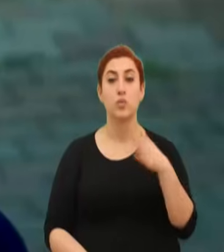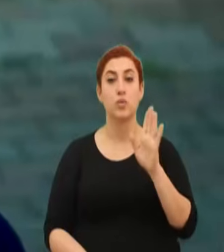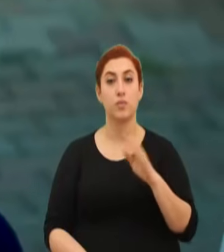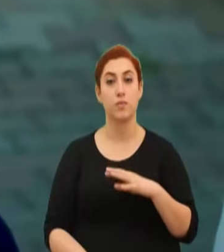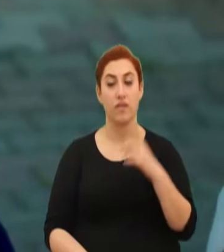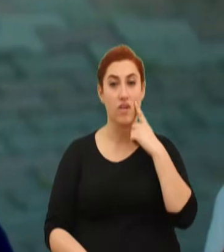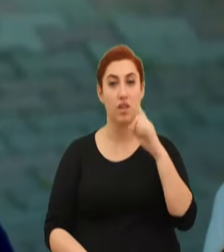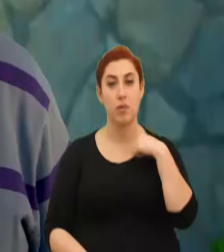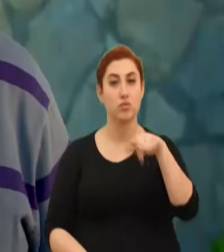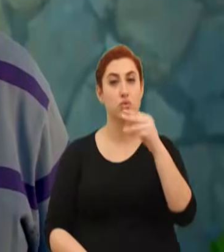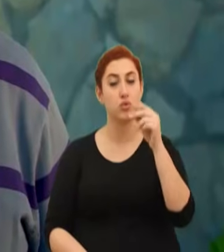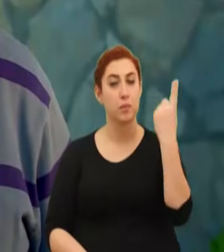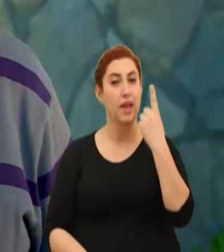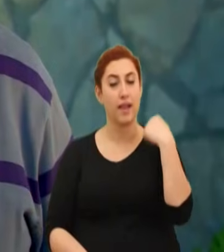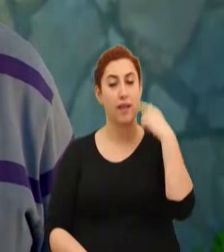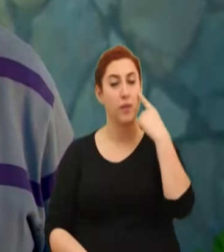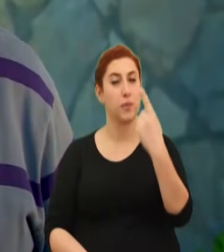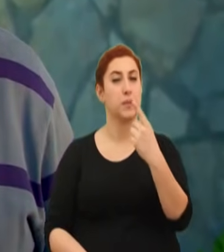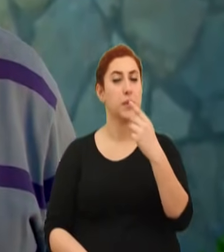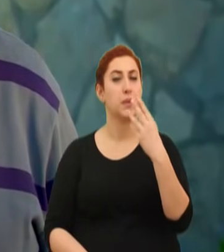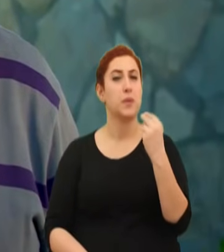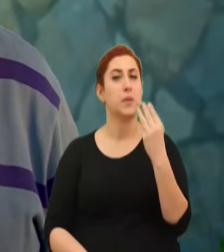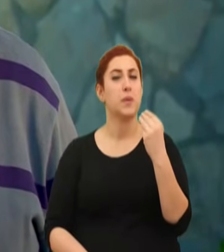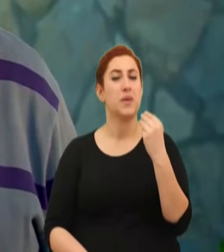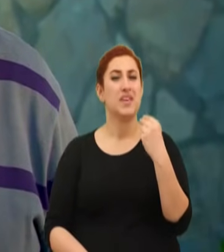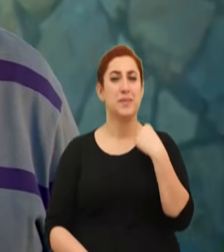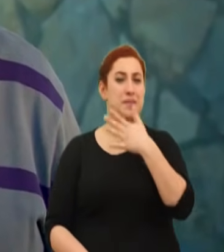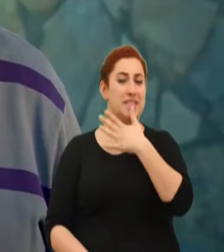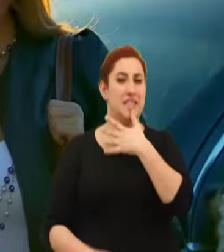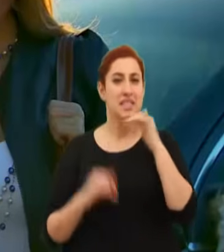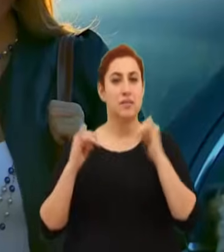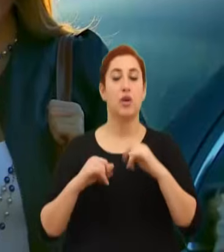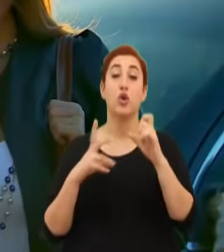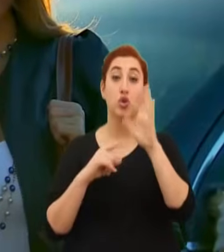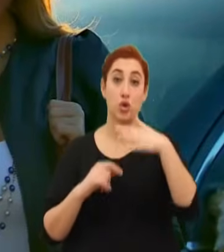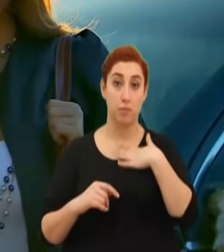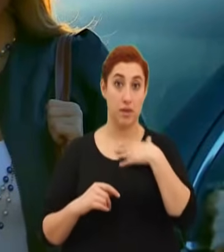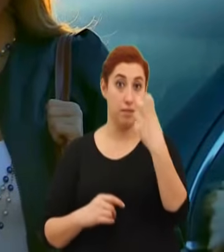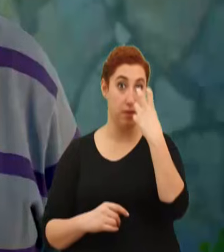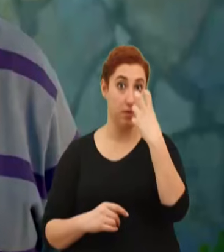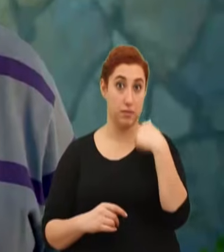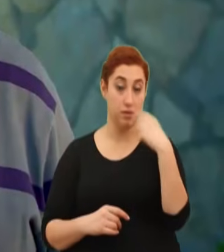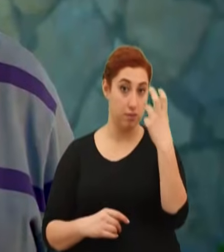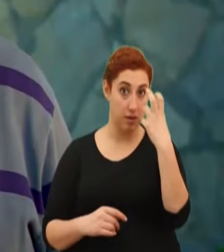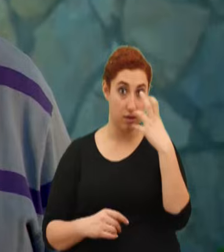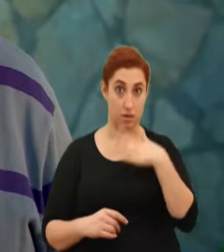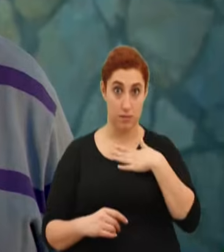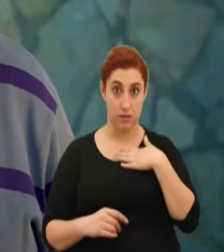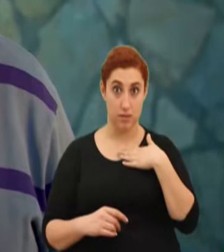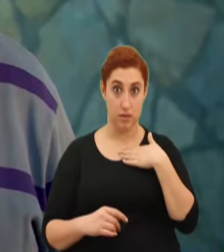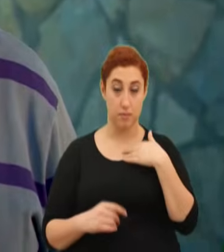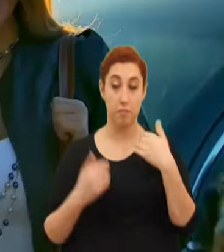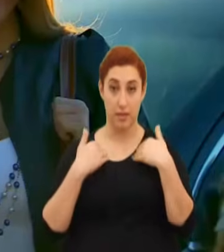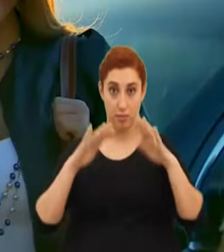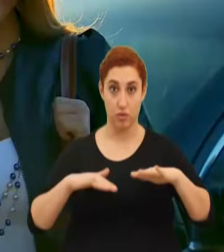Yok. Vallahi ben bu çocuğu bir yerden gözüm fena değil. Kestiriyor biliyor musun? Şükrü, bendeyiz. Bana bak Şükrü,